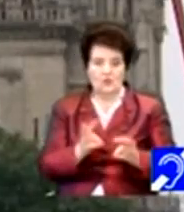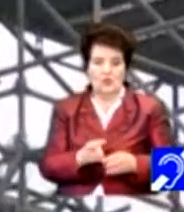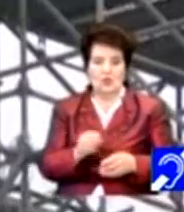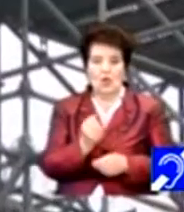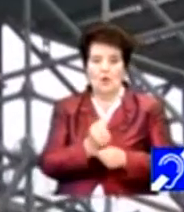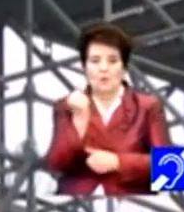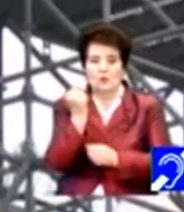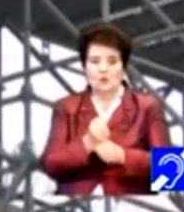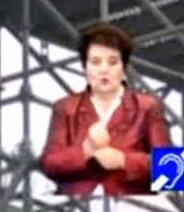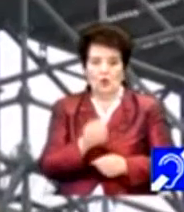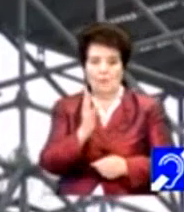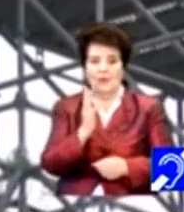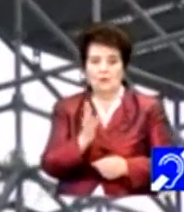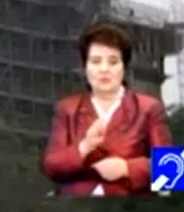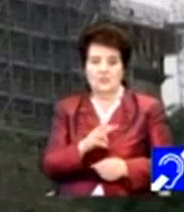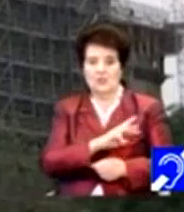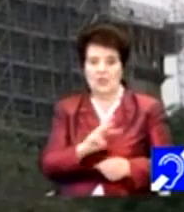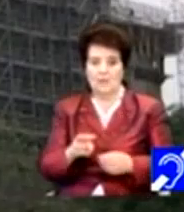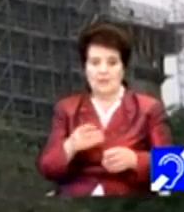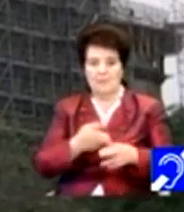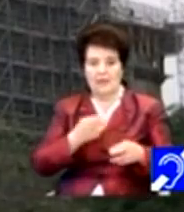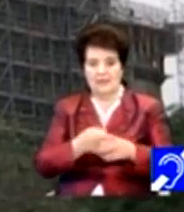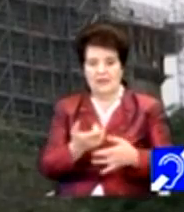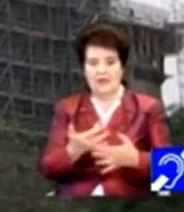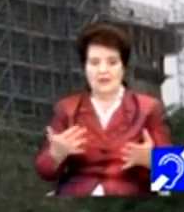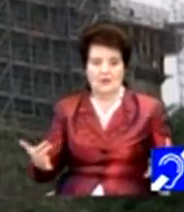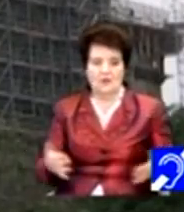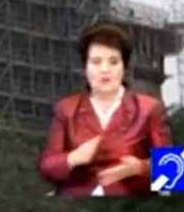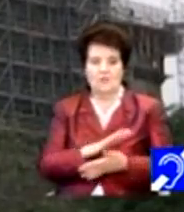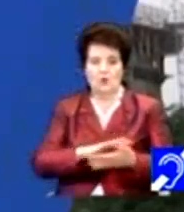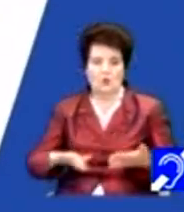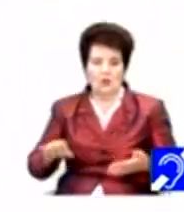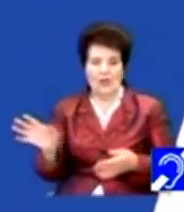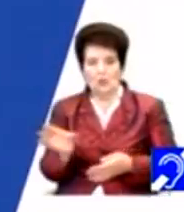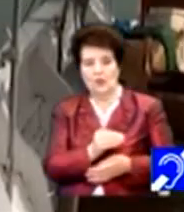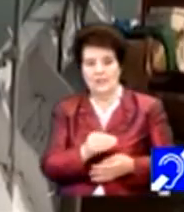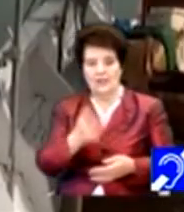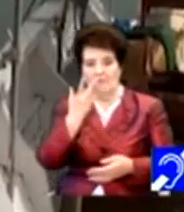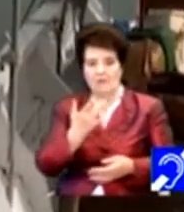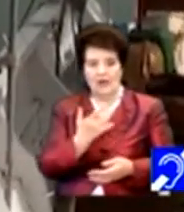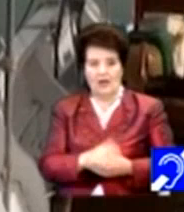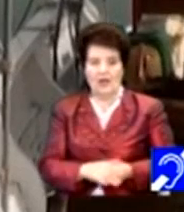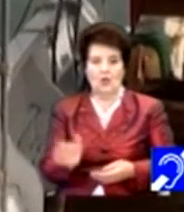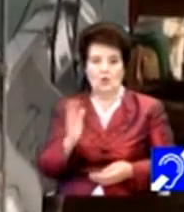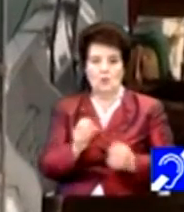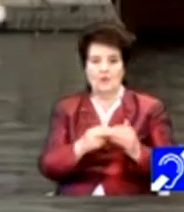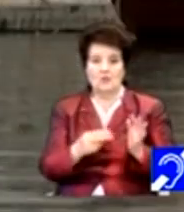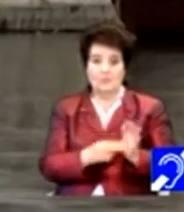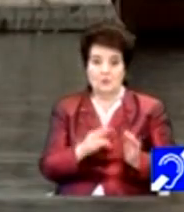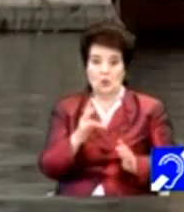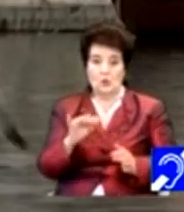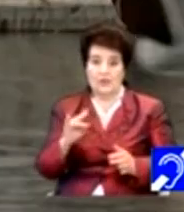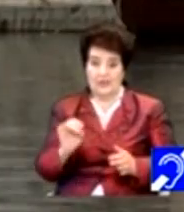din ruine peste 40.000 de piese ori fragmente metalice. Operațiunile vor dura toată vara. După 17